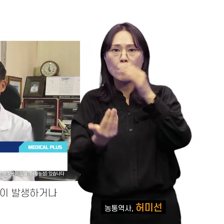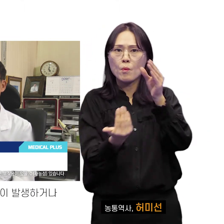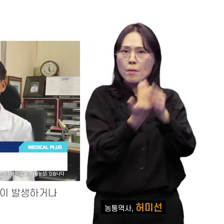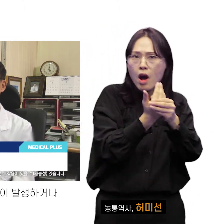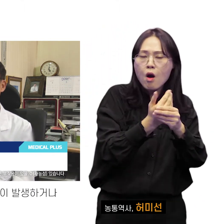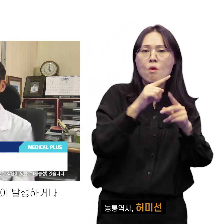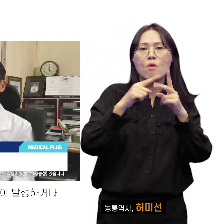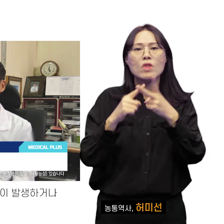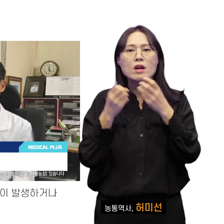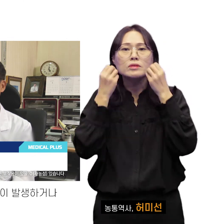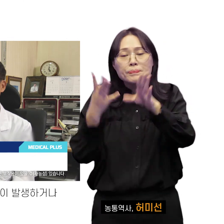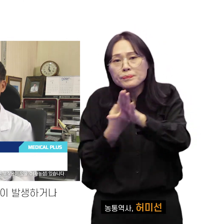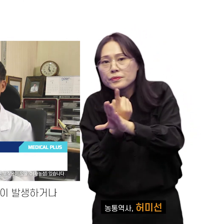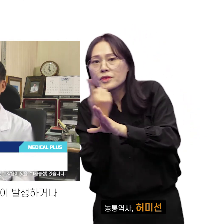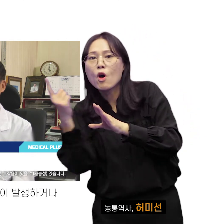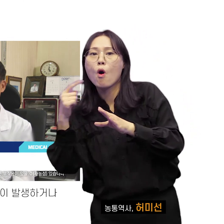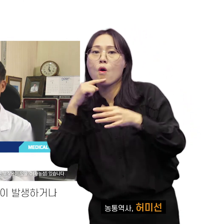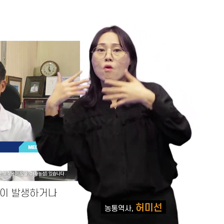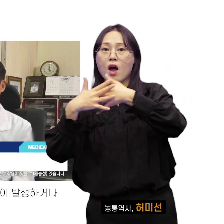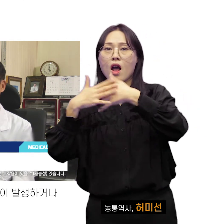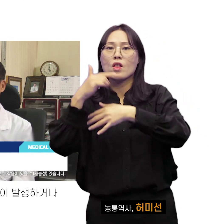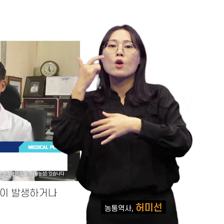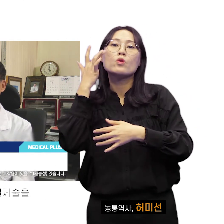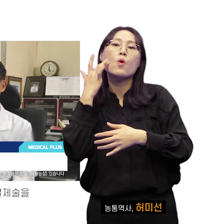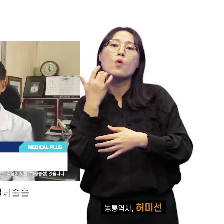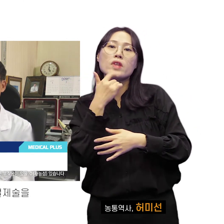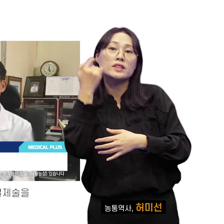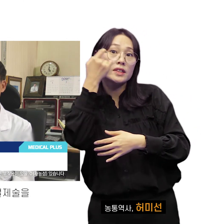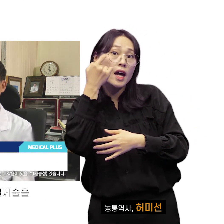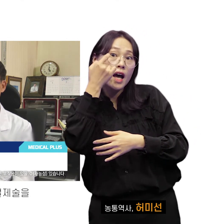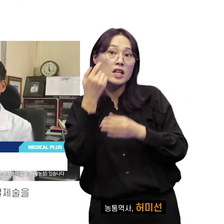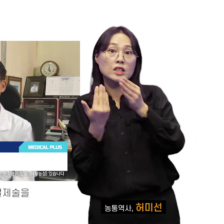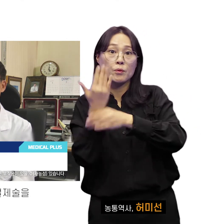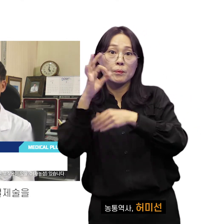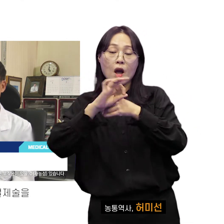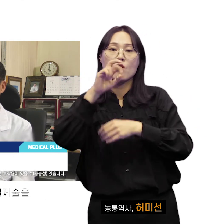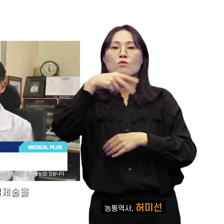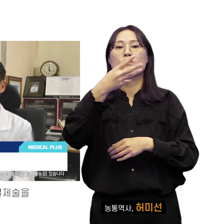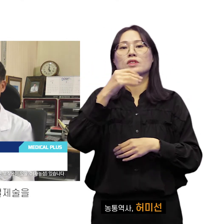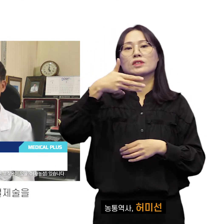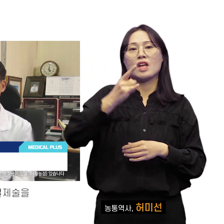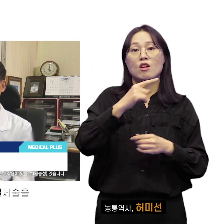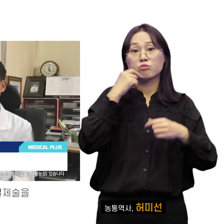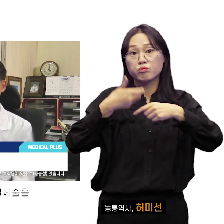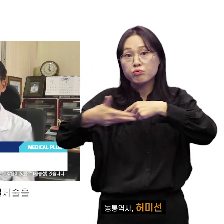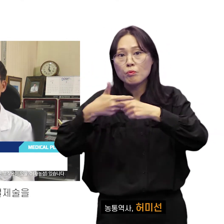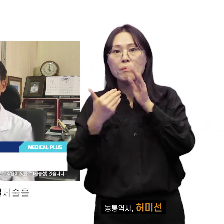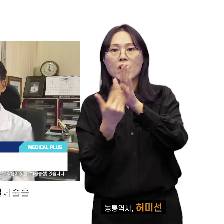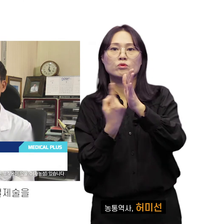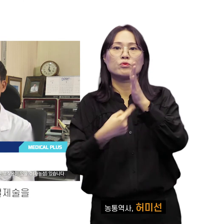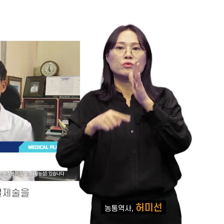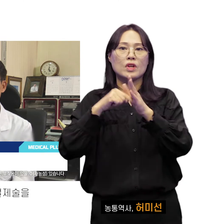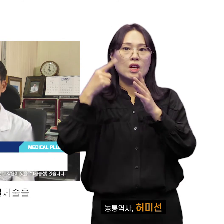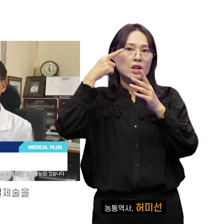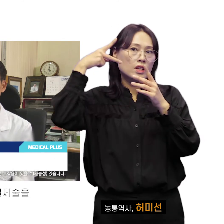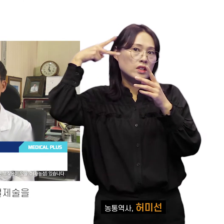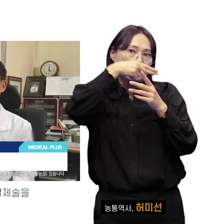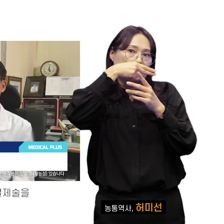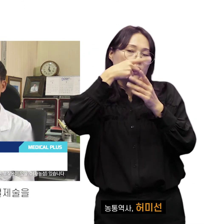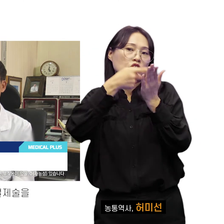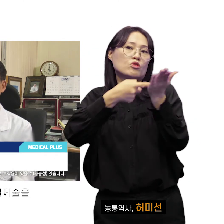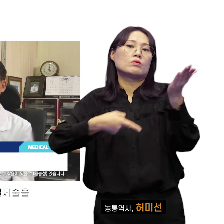발생되거나 신생혈관이 녹내장이 발생되면 유리체 출혈을 막기 위해서 유리체